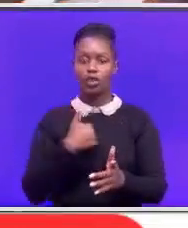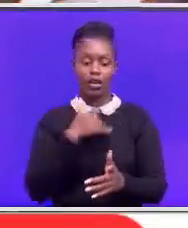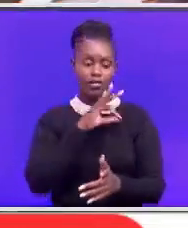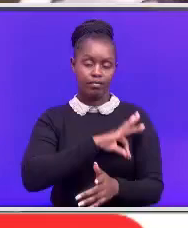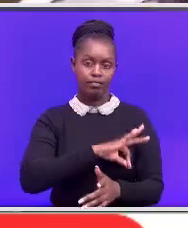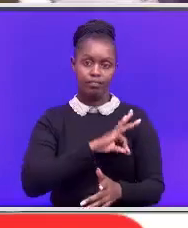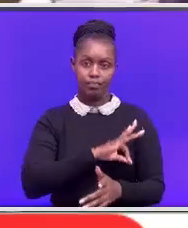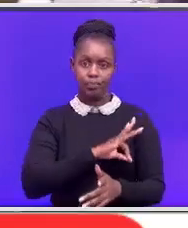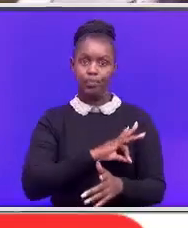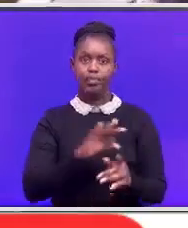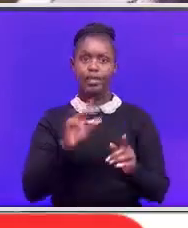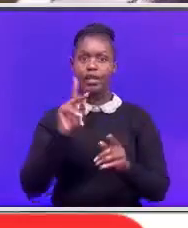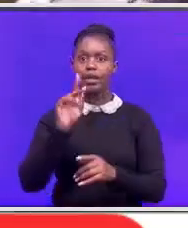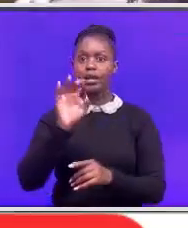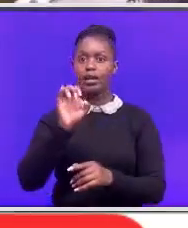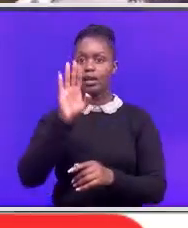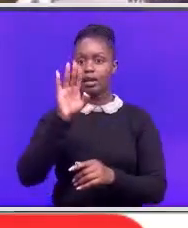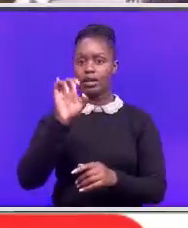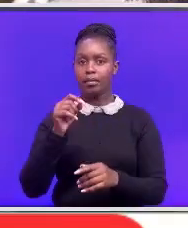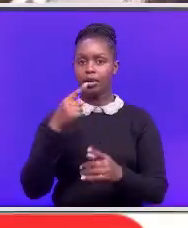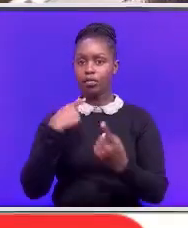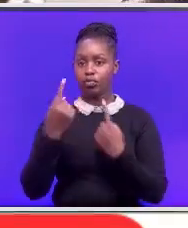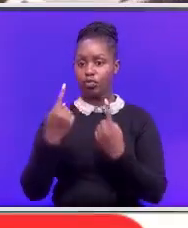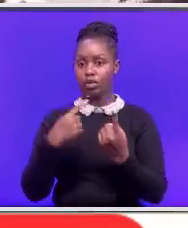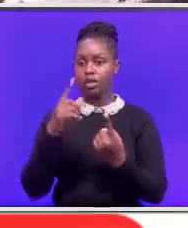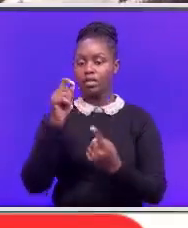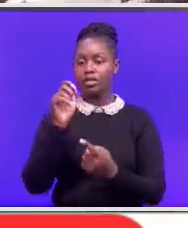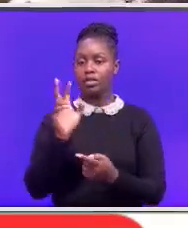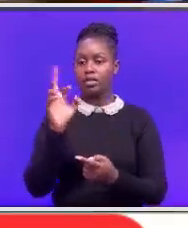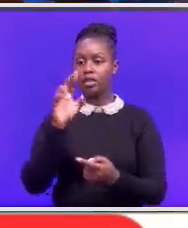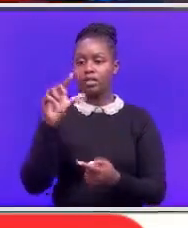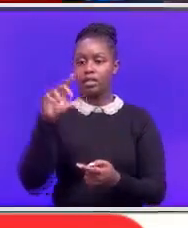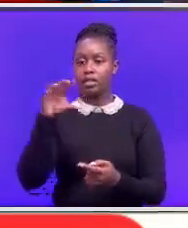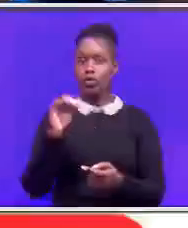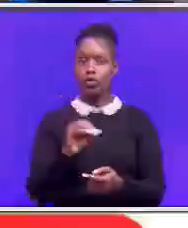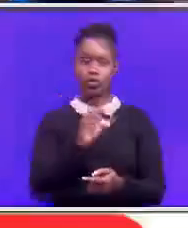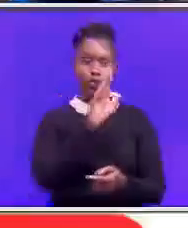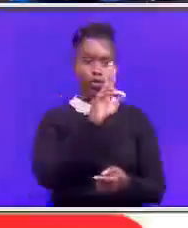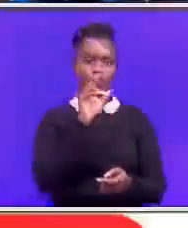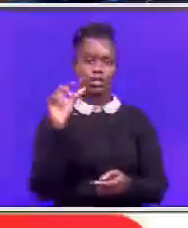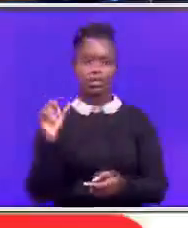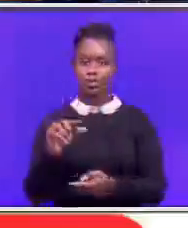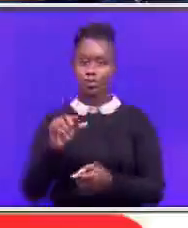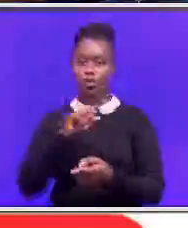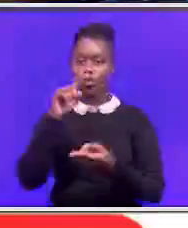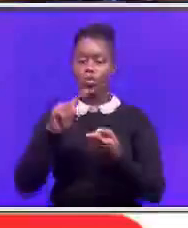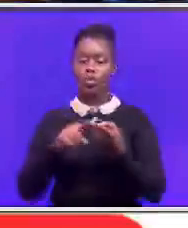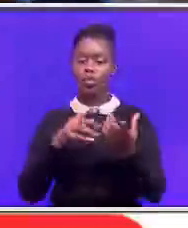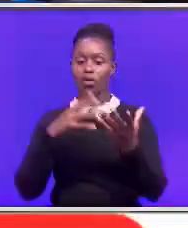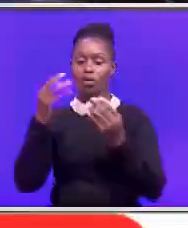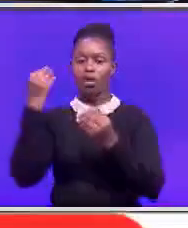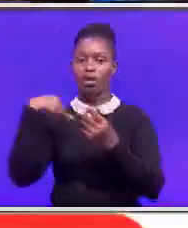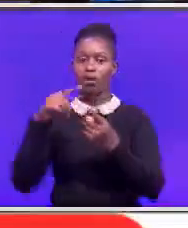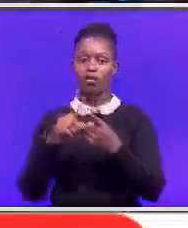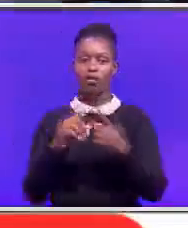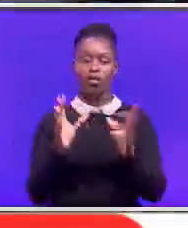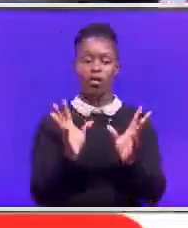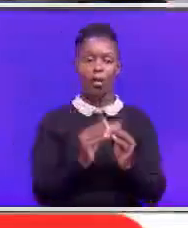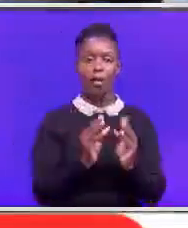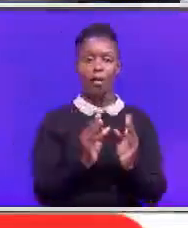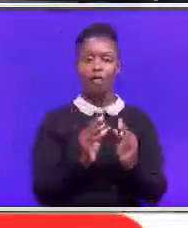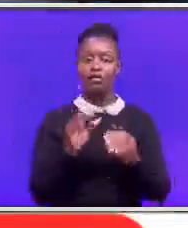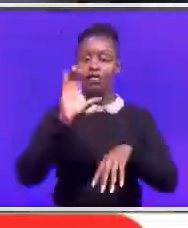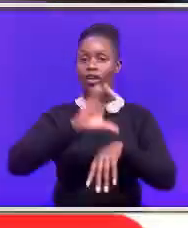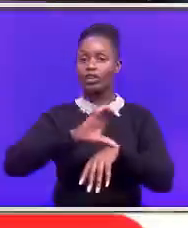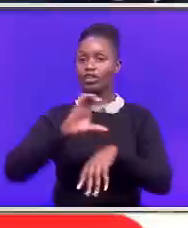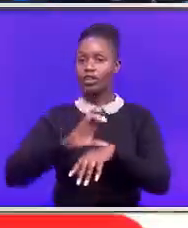ambaye alizungumza kwenye eneo la Tarbo katika kaunti ya Uasin Gishu kwenye ibada ya kutoa shukrani kwa wanajeshi wapya wa